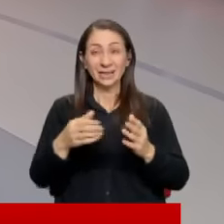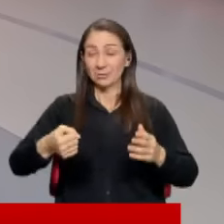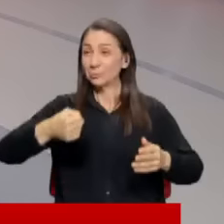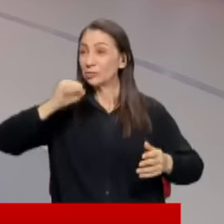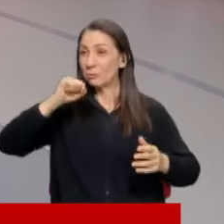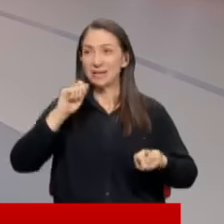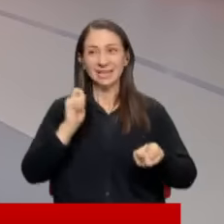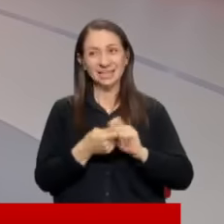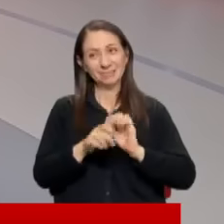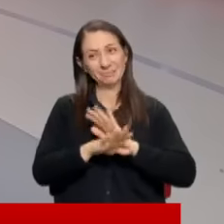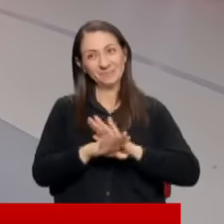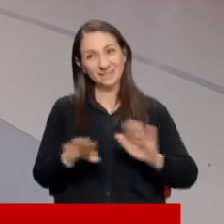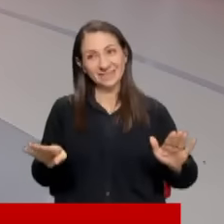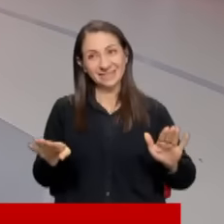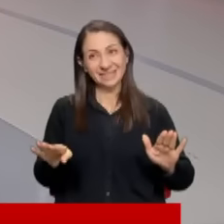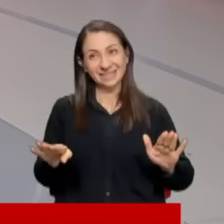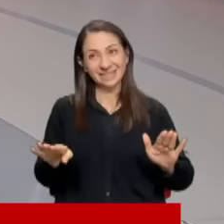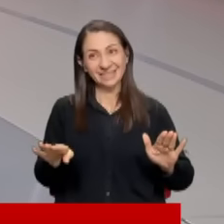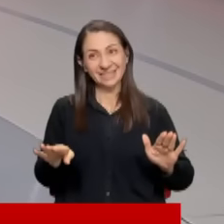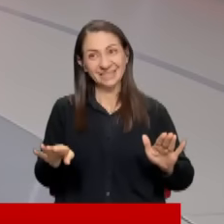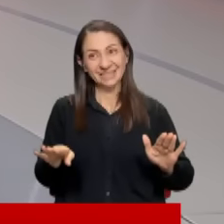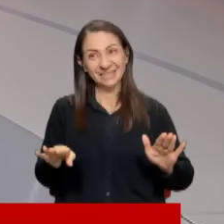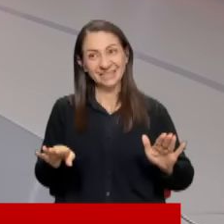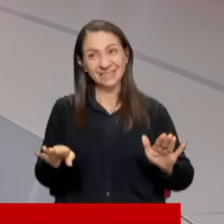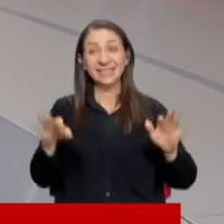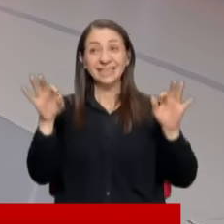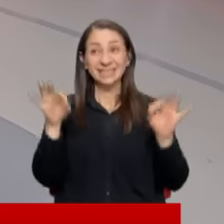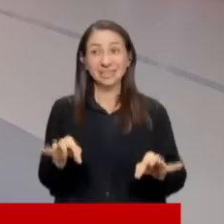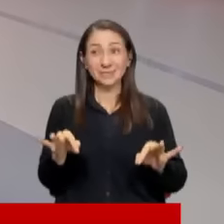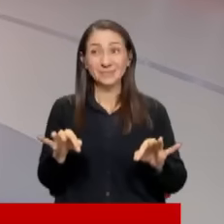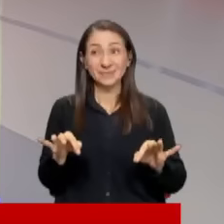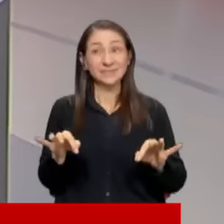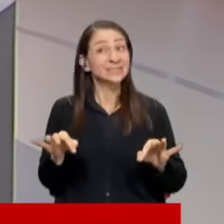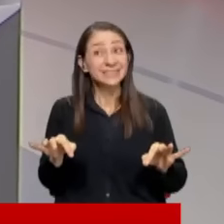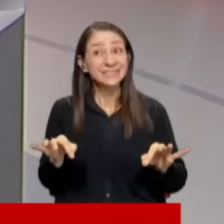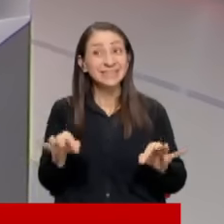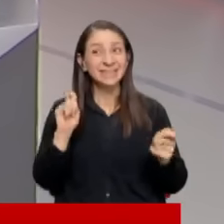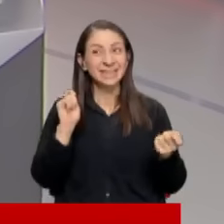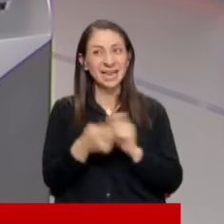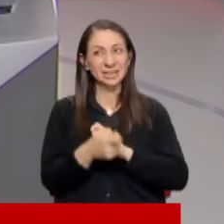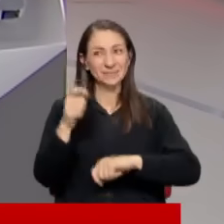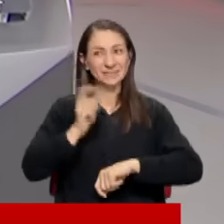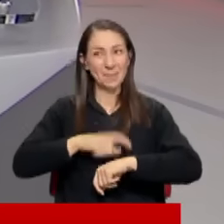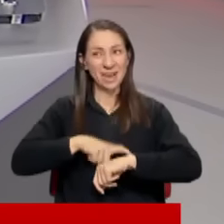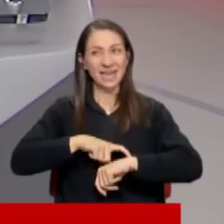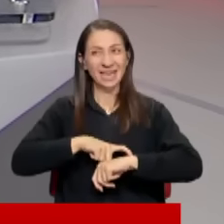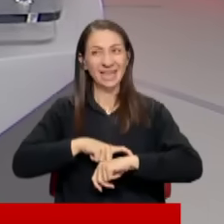Kupalarımızı da değiştirdiğimize göre... Evet. Şimdi değişim zamanı.